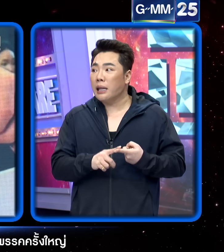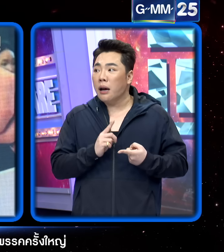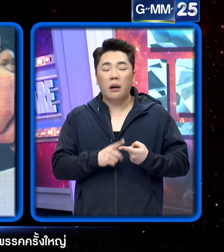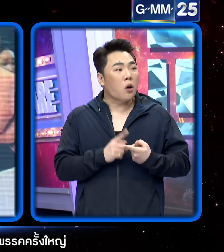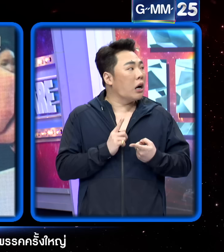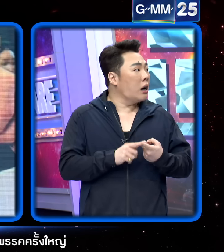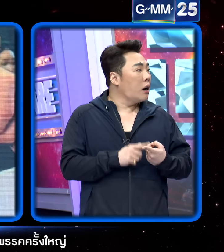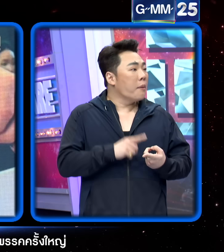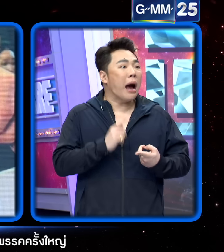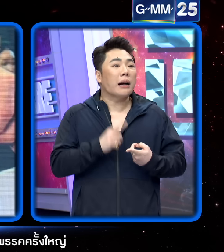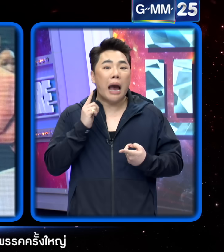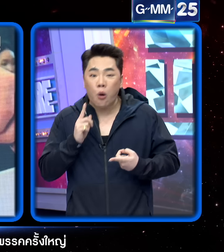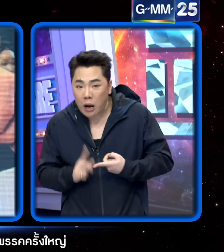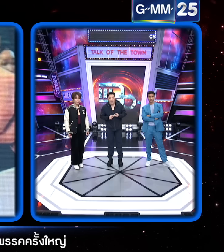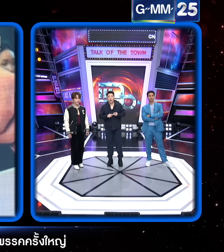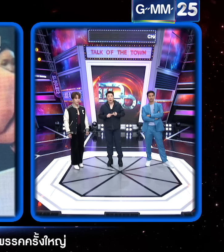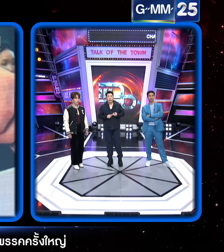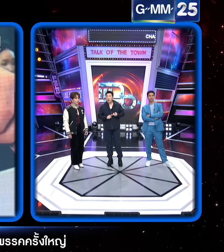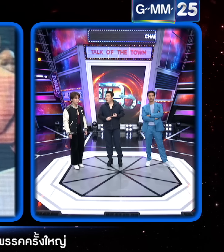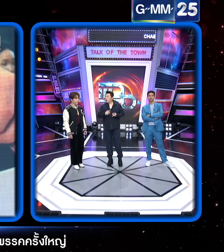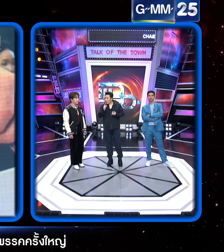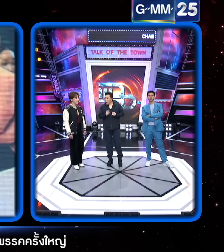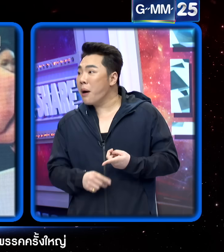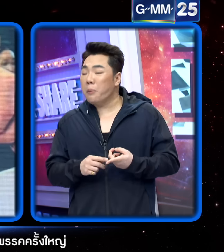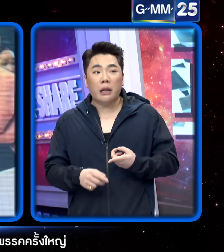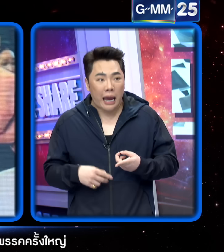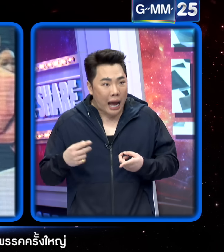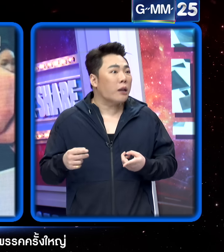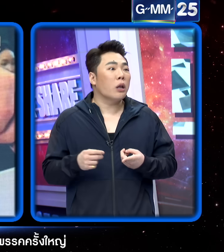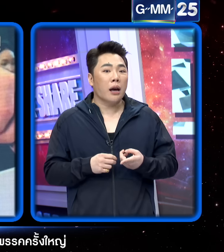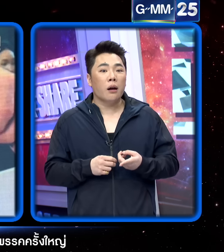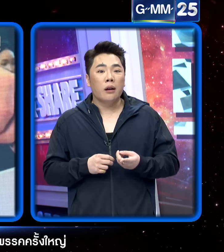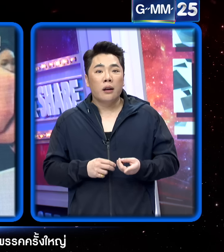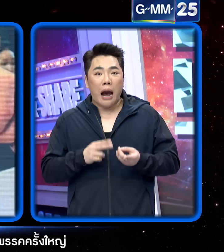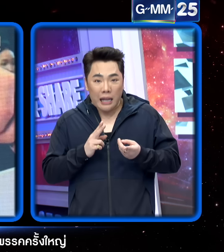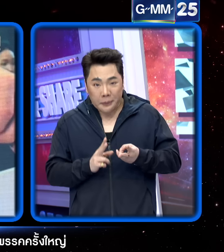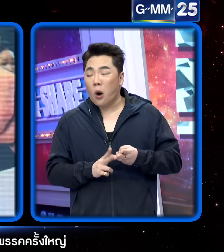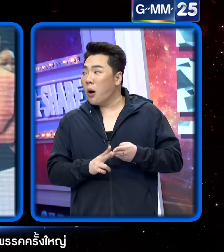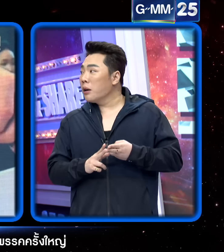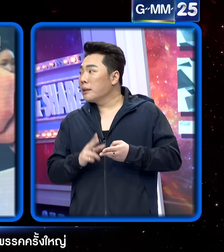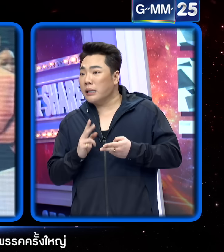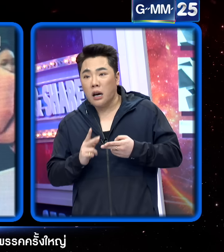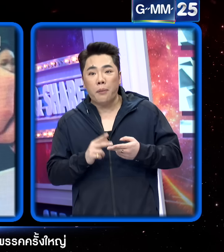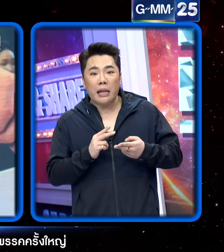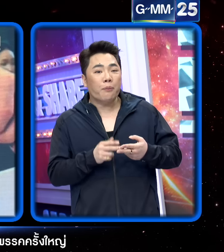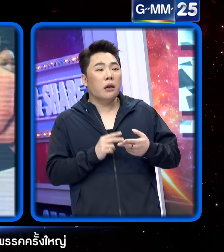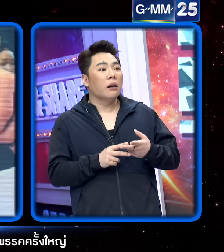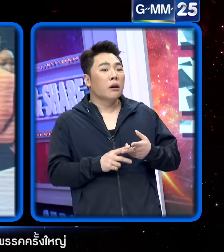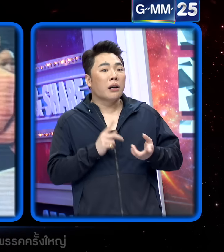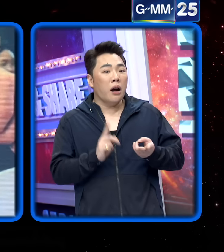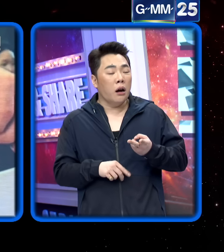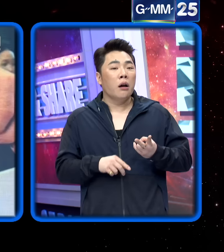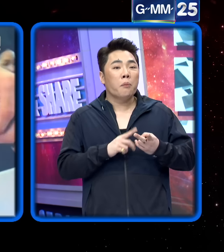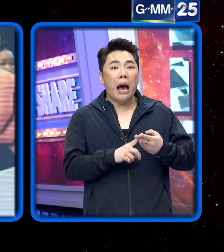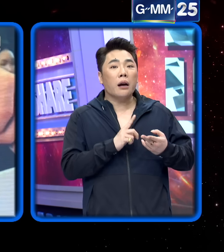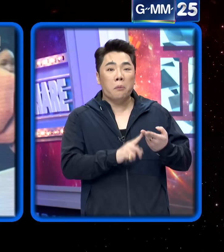ประเทศเนี่ยก็คือพรรคก้าวไกลแล้วชนะพรรคเพื่อไทยขาดด้วยนะฮะอันดับสองจากที่เคยเป็นอันดับหนึ่ง